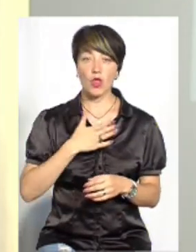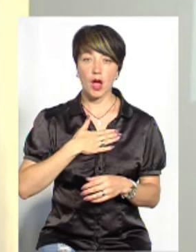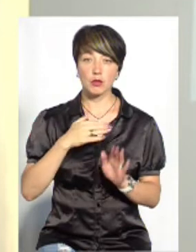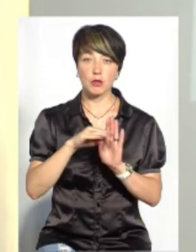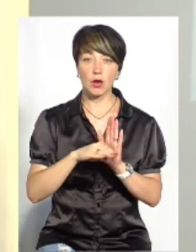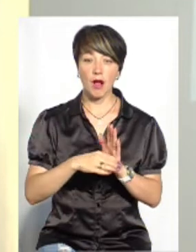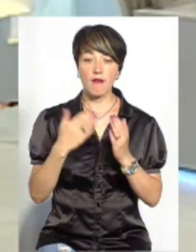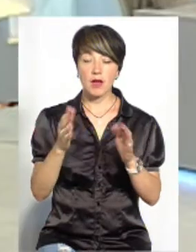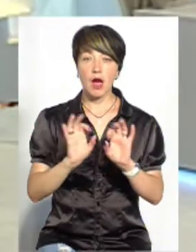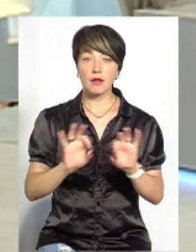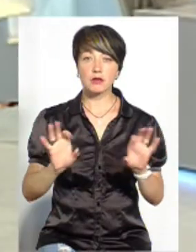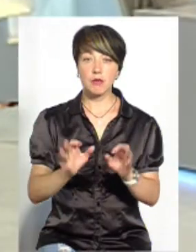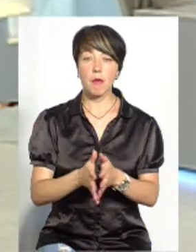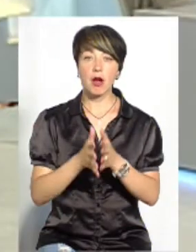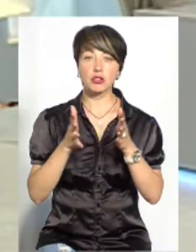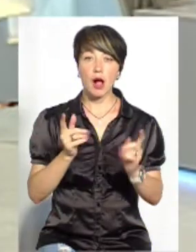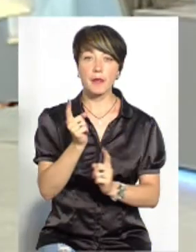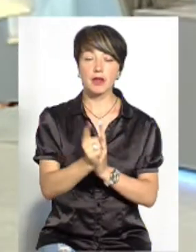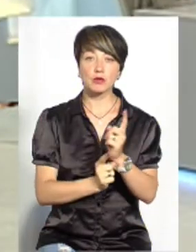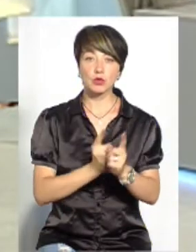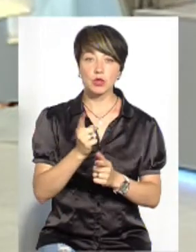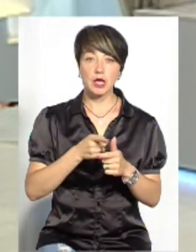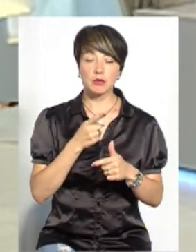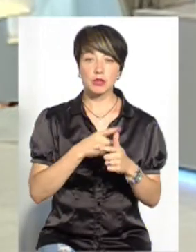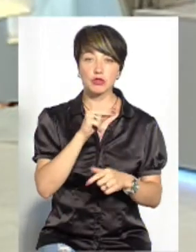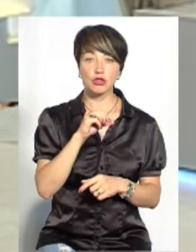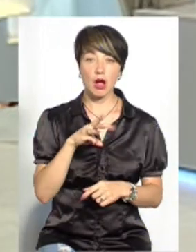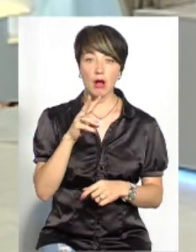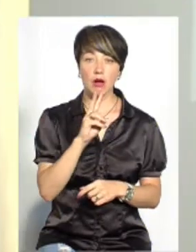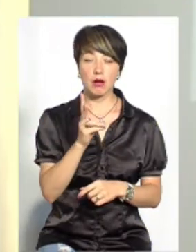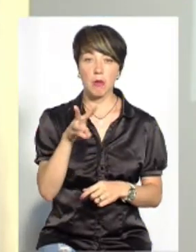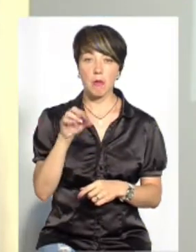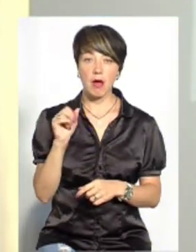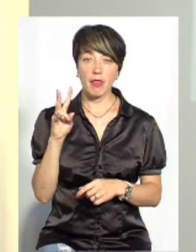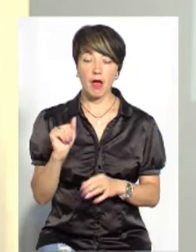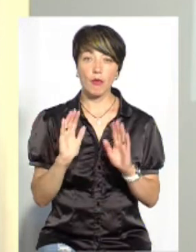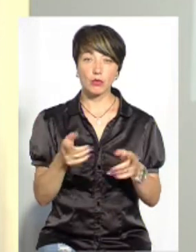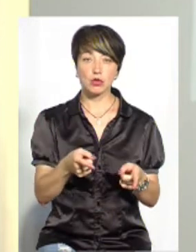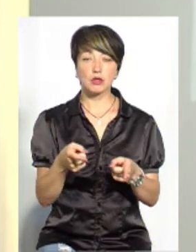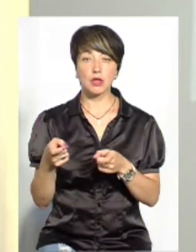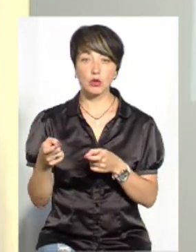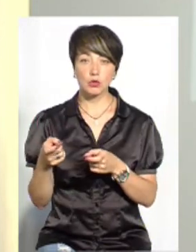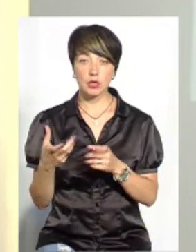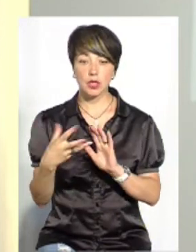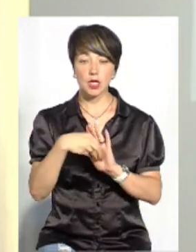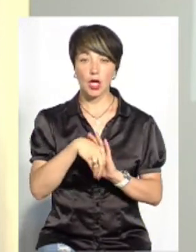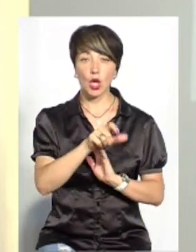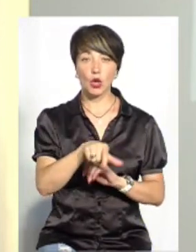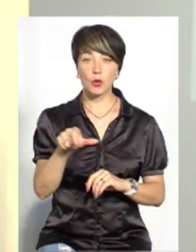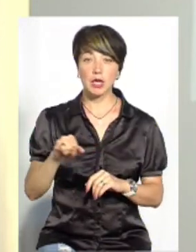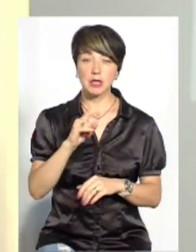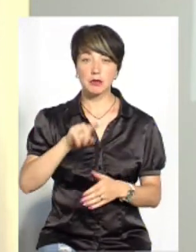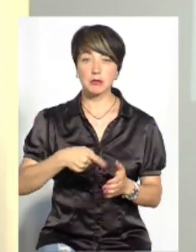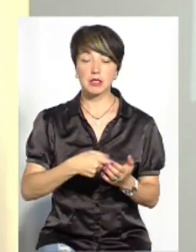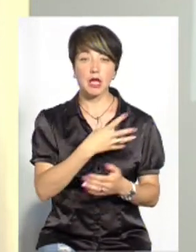насували масштабну реконструкцію парку імені Чекмана. Говорили про те, що будете долучати людей із